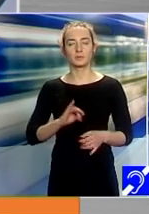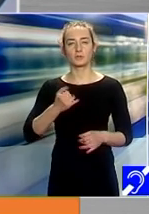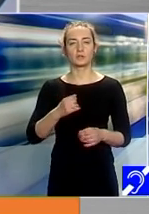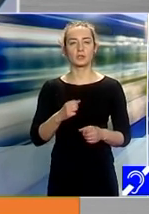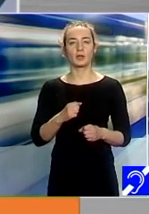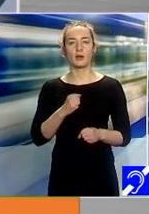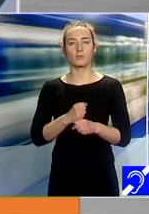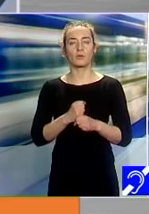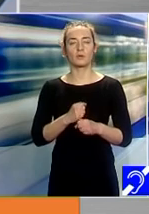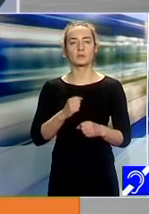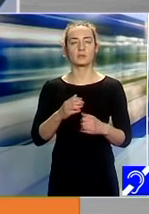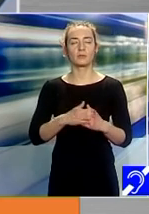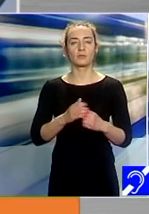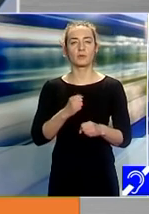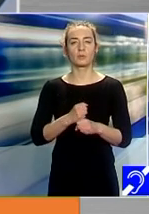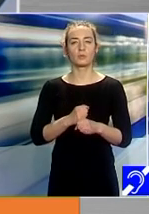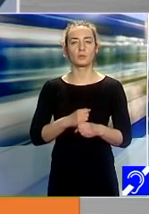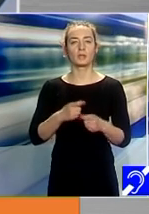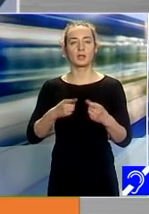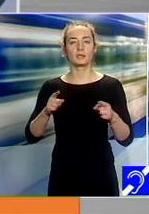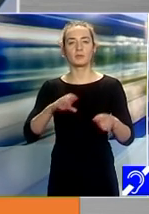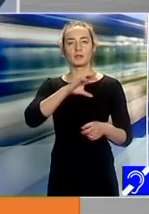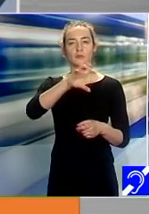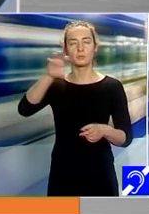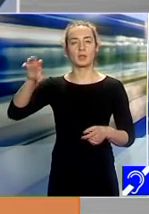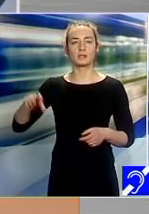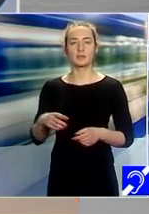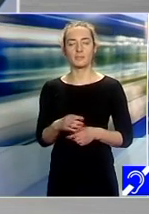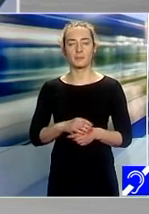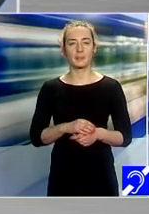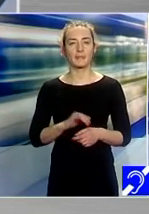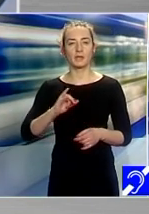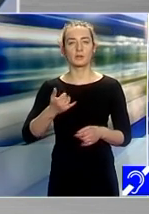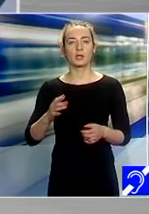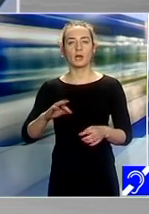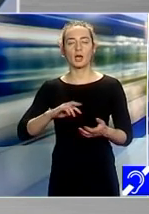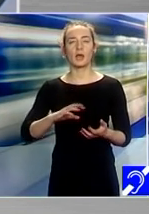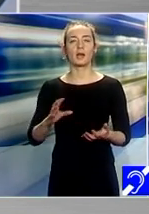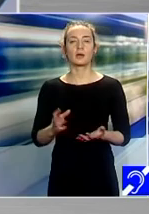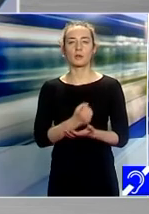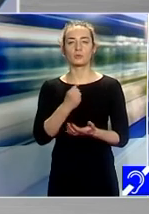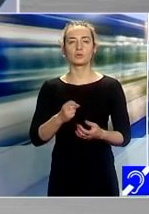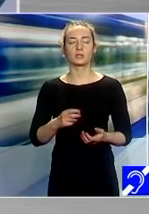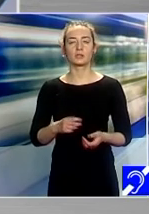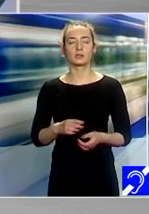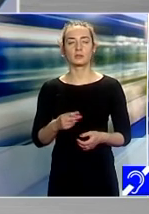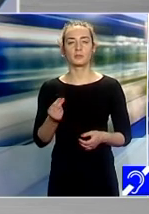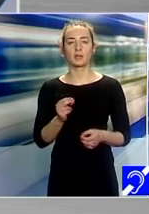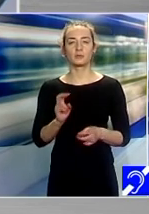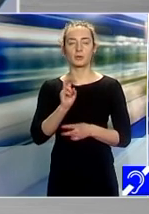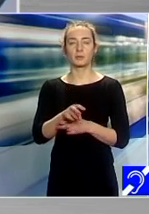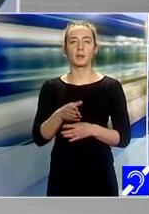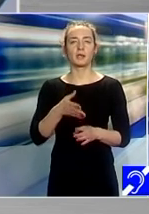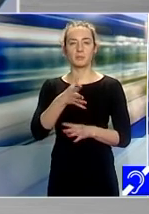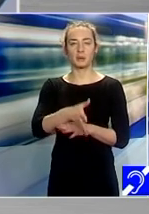efectuat în 4 județe limitrofe și acum s-a reușit să se obțină generalizarea, să spunem, și implementarea. Este